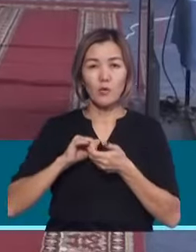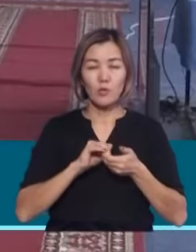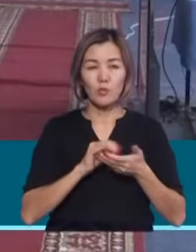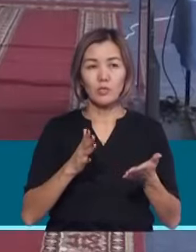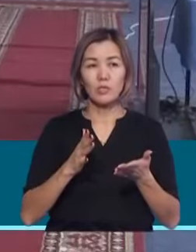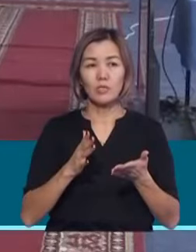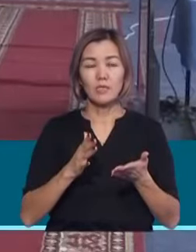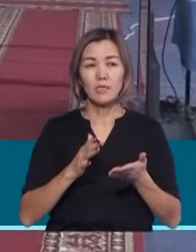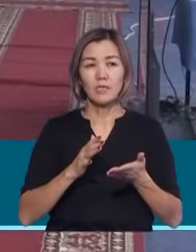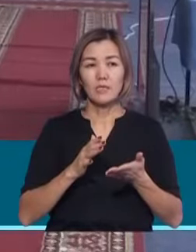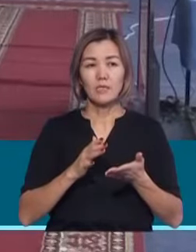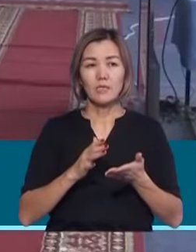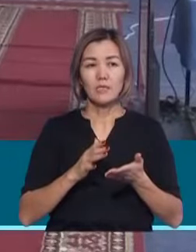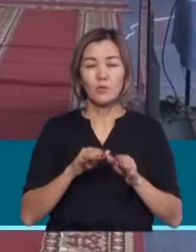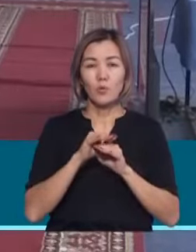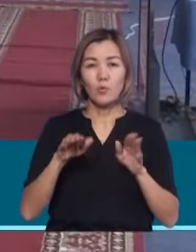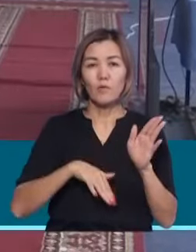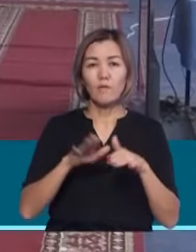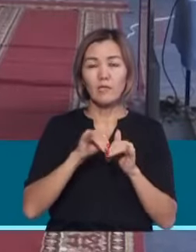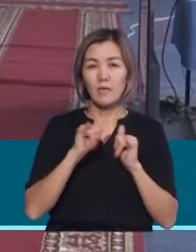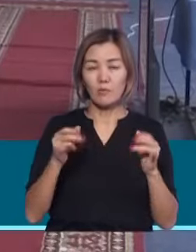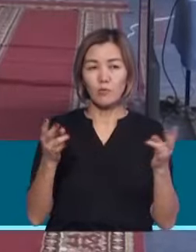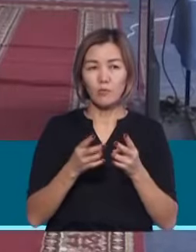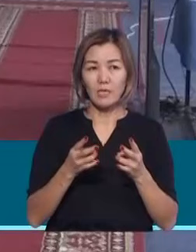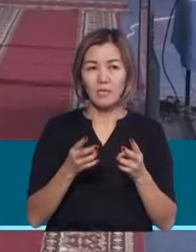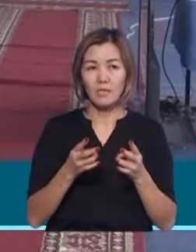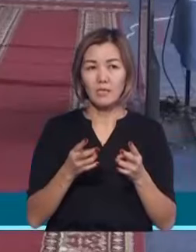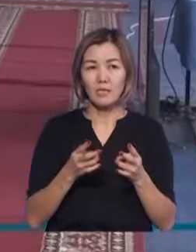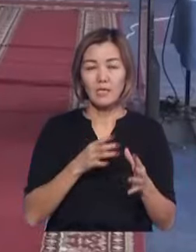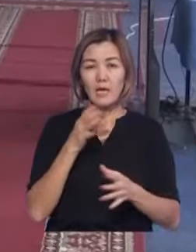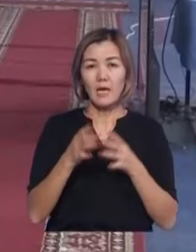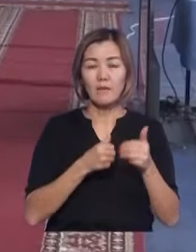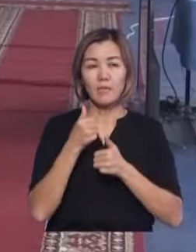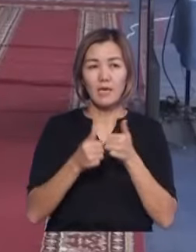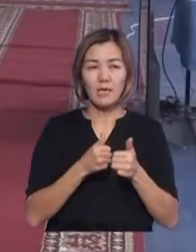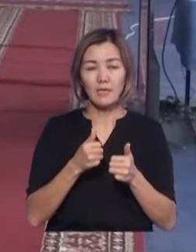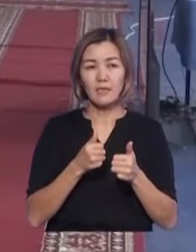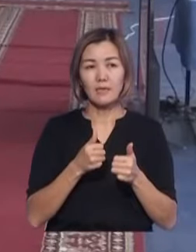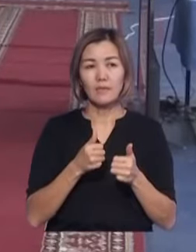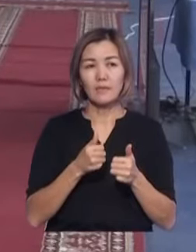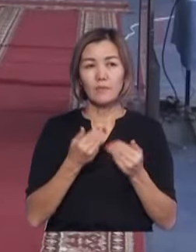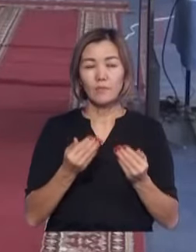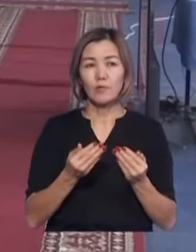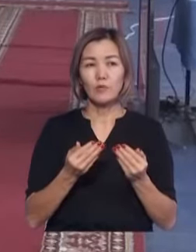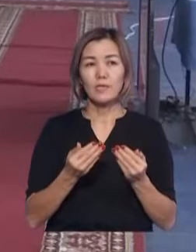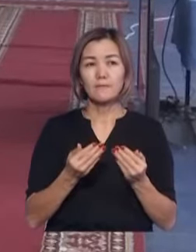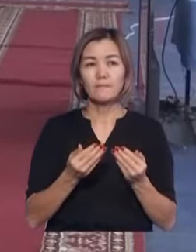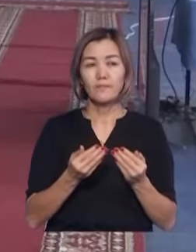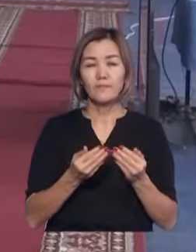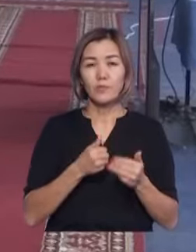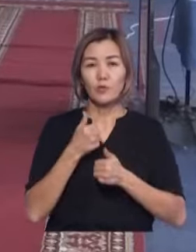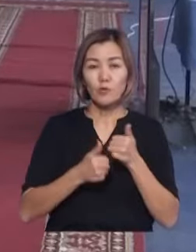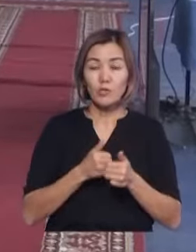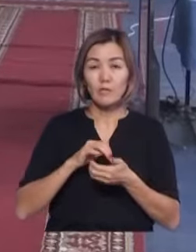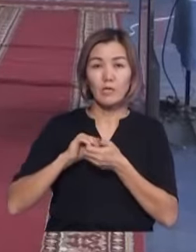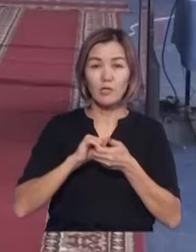Қазақстан күресін деңгейінде дамыту. Сонымен қатар әлемдік ареналарда осы бүгінгі күресіп атқан